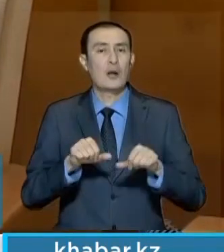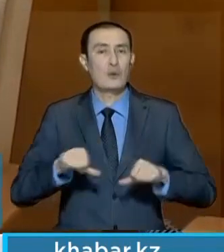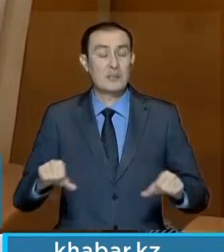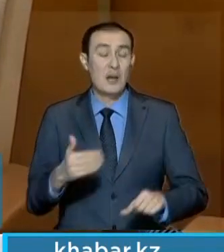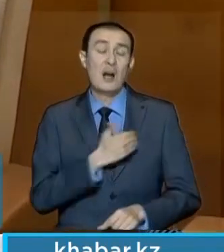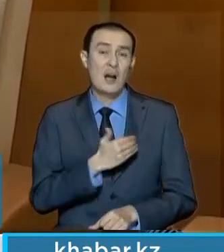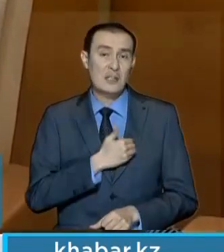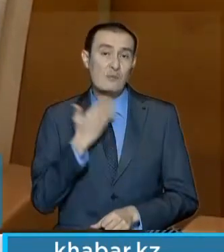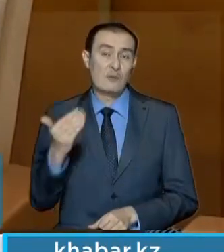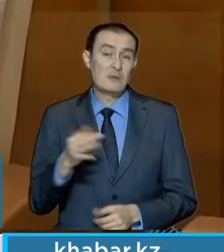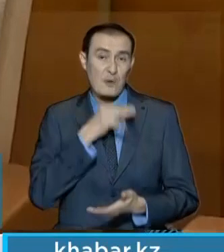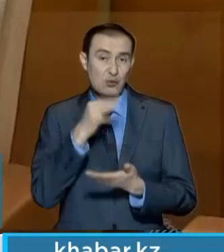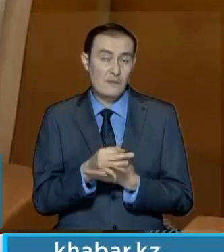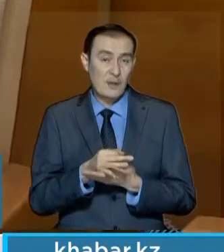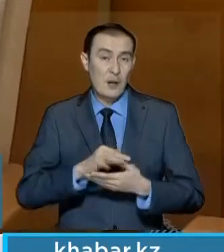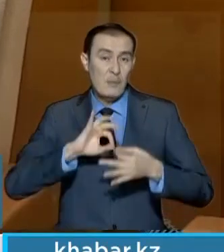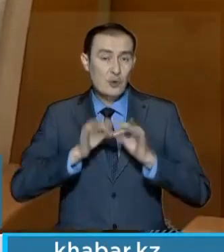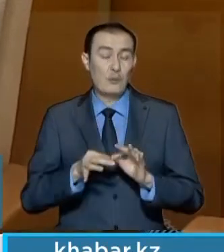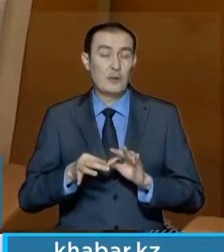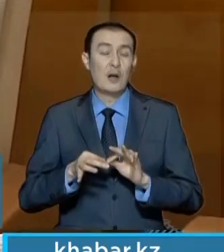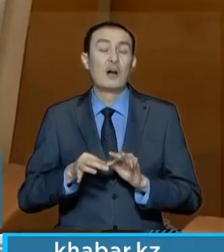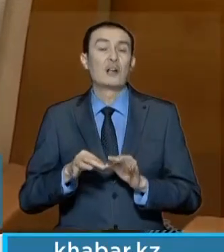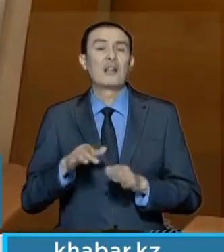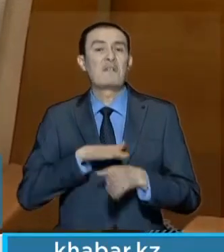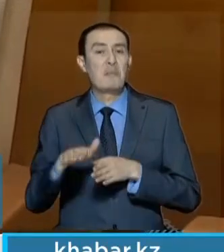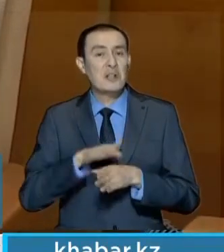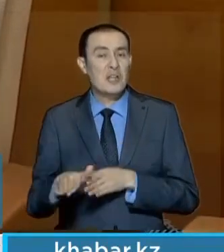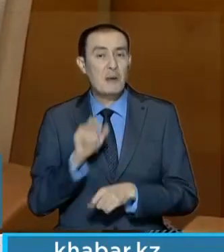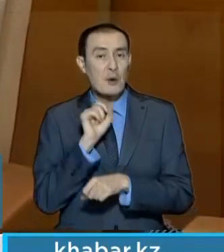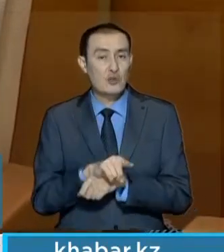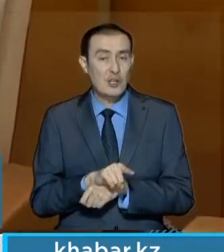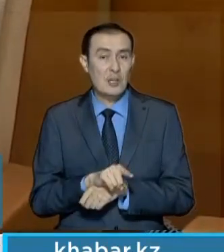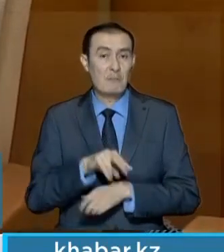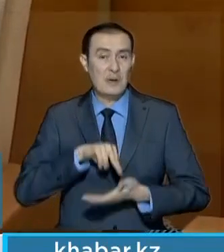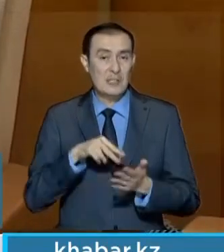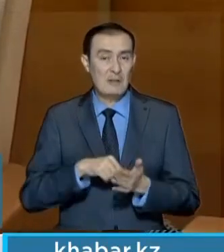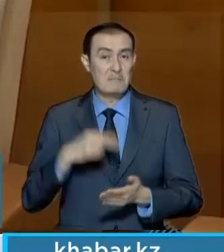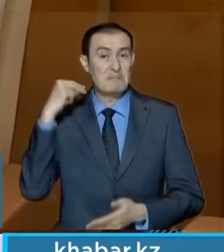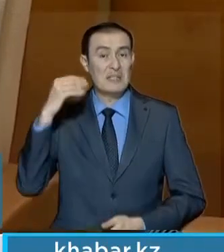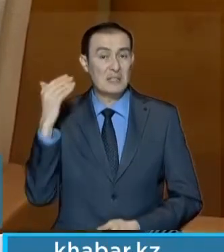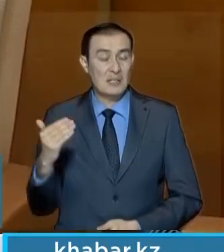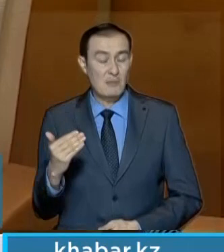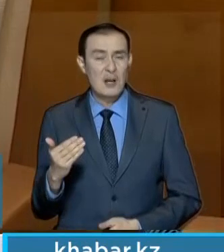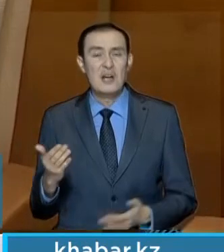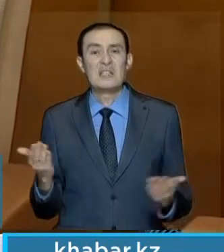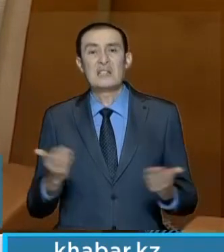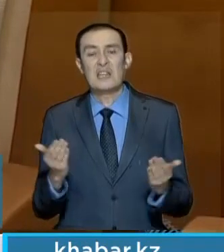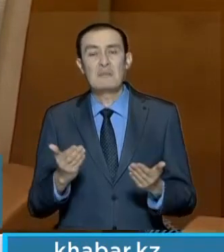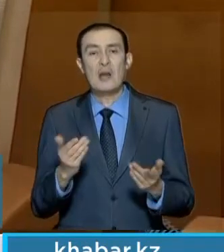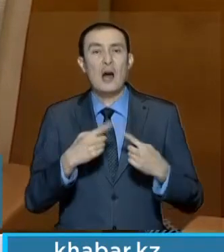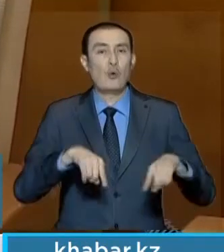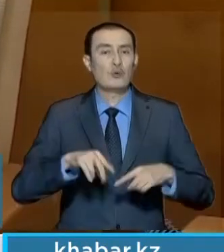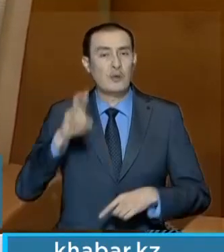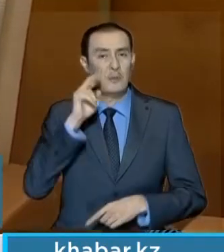Хотели бы получить у Асылова и Суиндыкова ответы для выполнения поручений, поставленных президентом. С какими силовыми